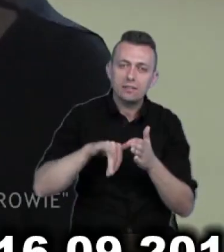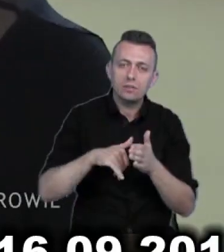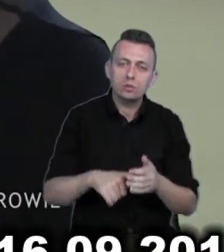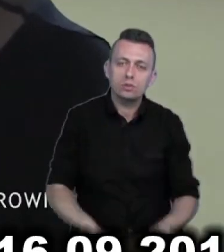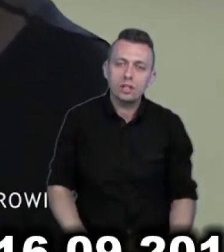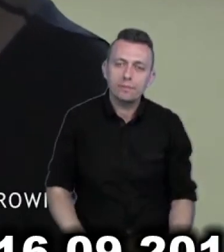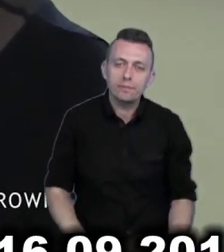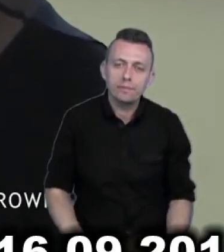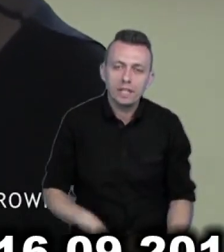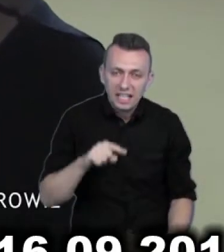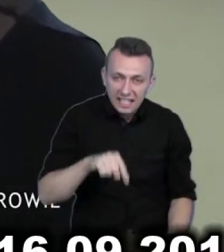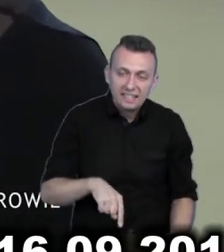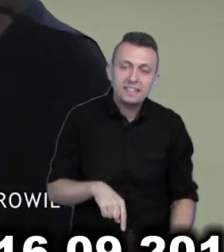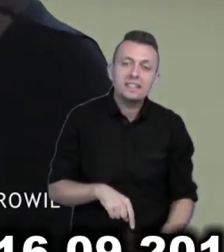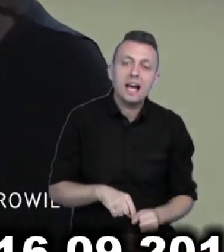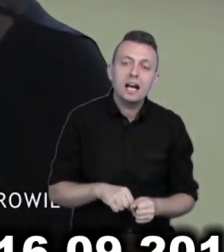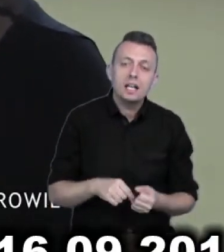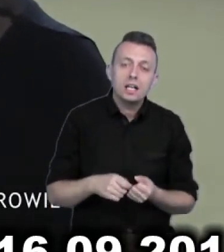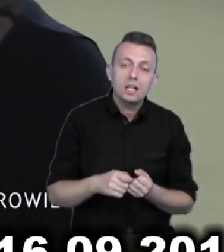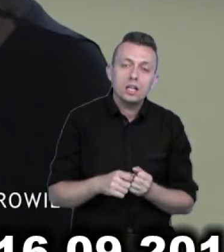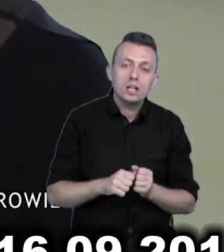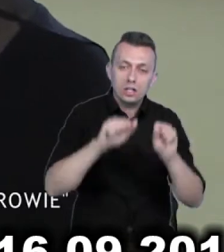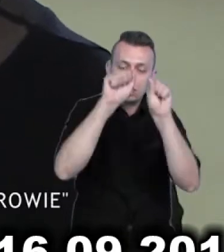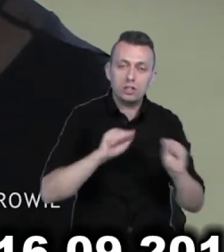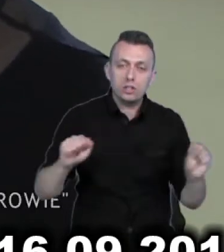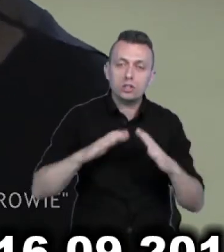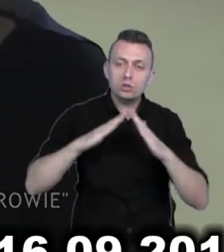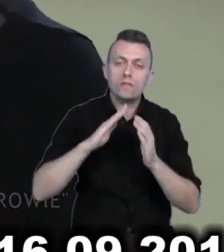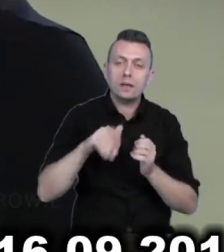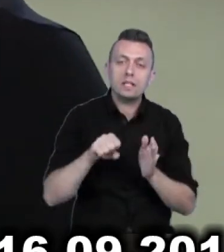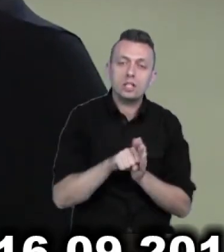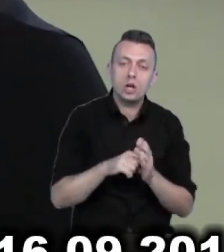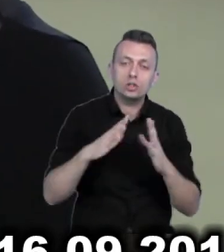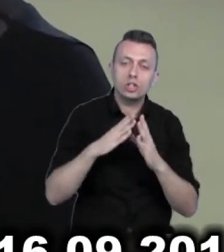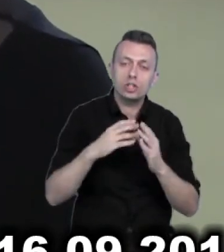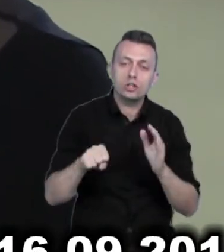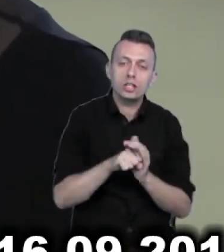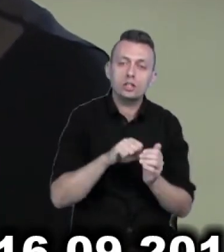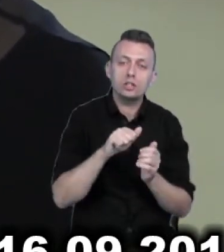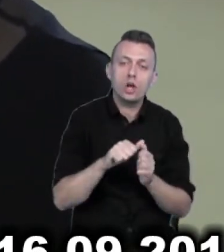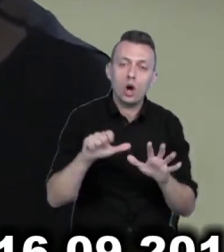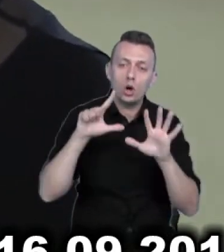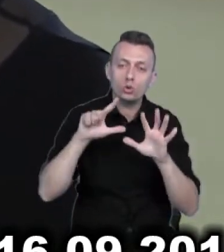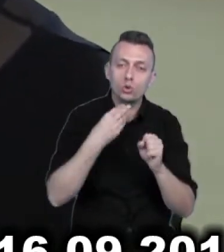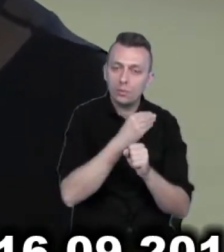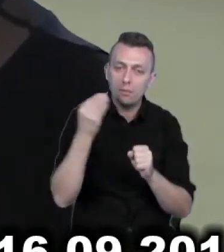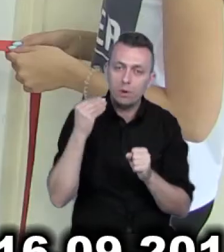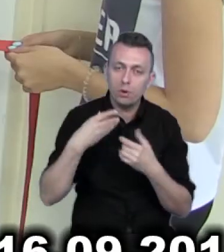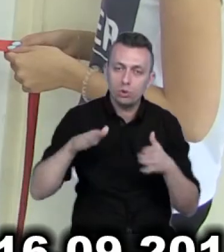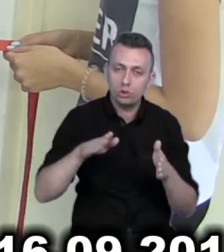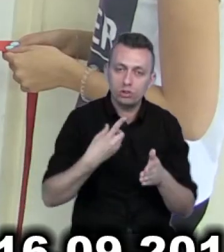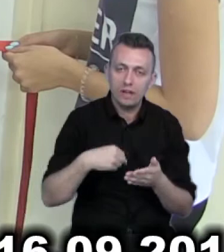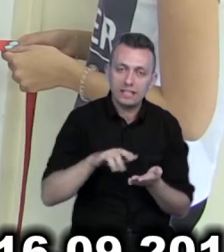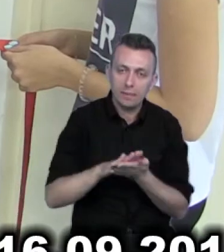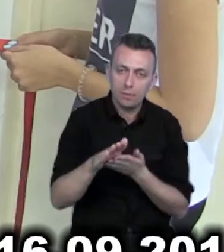Ta konkretnie siłownia będzie otwarta od godziny 10 do godziny 19. Na początku oczywiście dla uczniów szkoły i